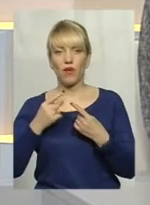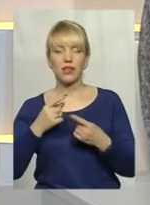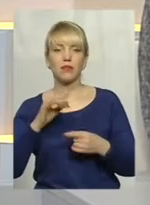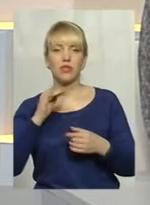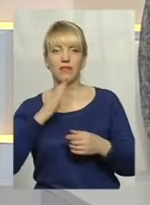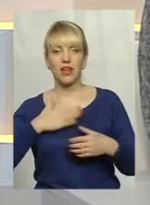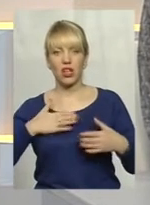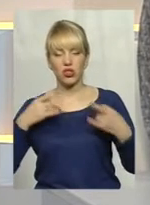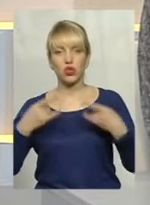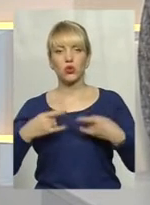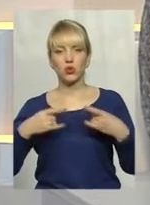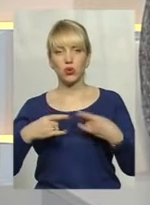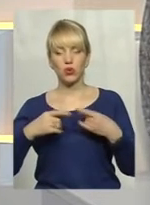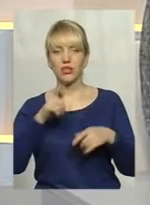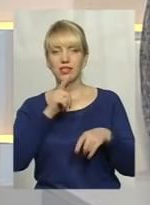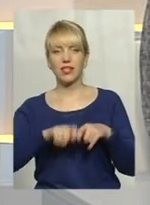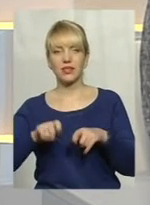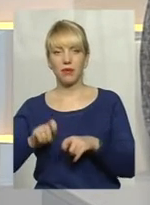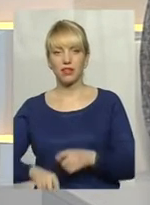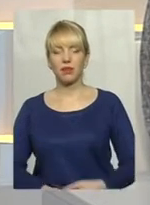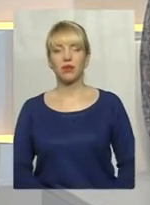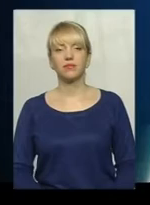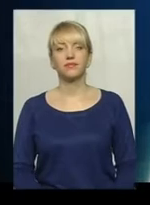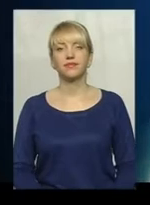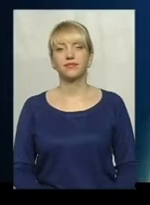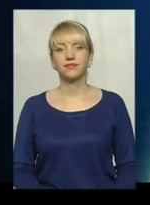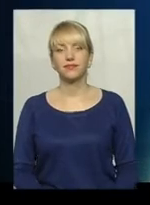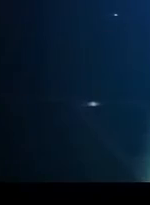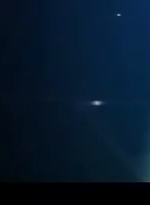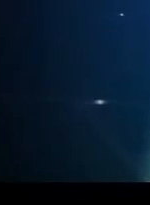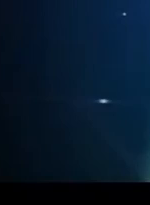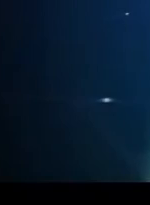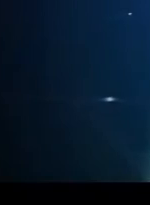у студії з експертами та спочатку пролог.